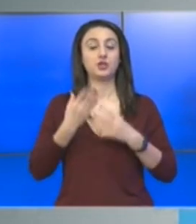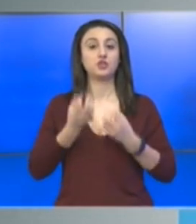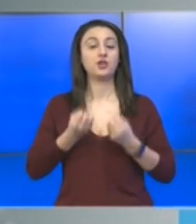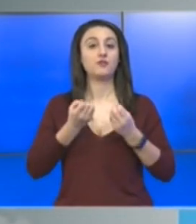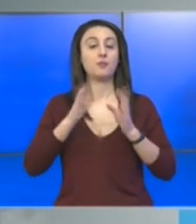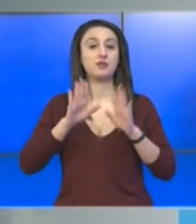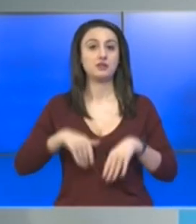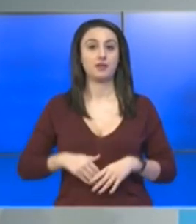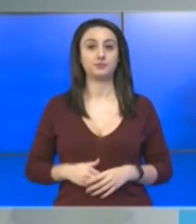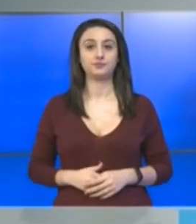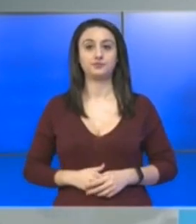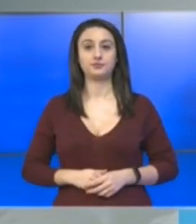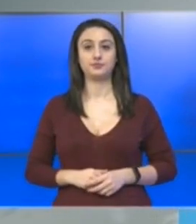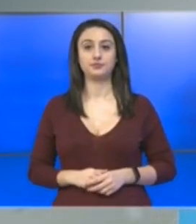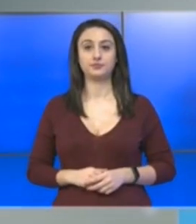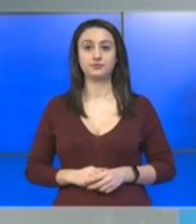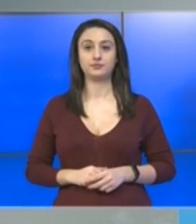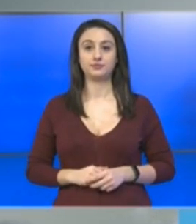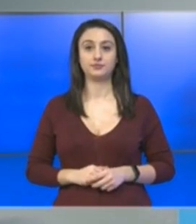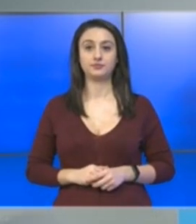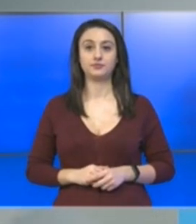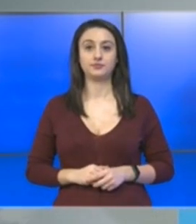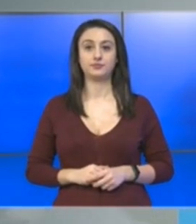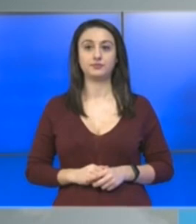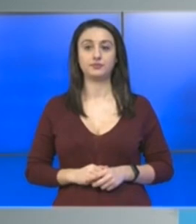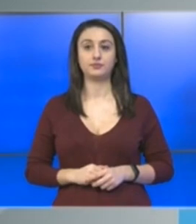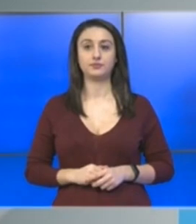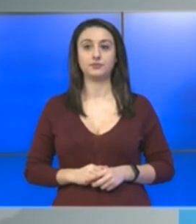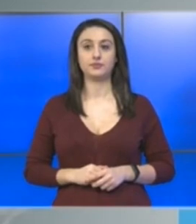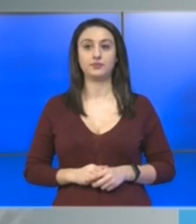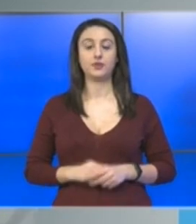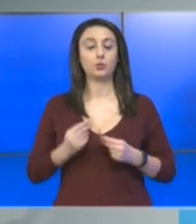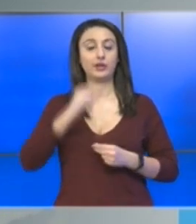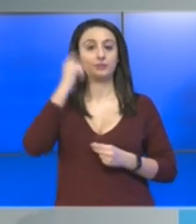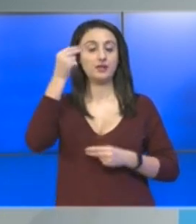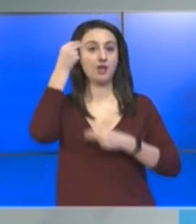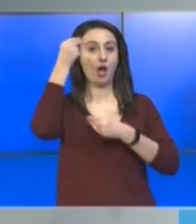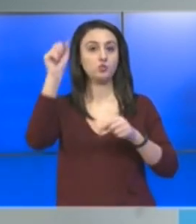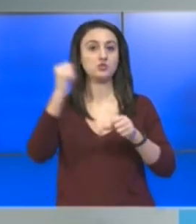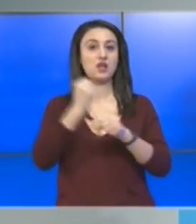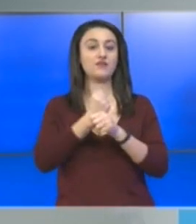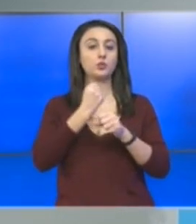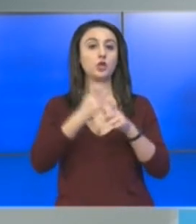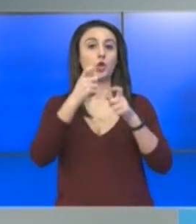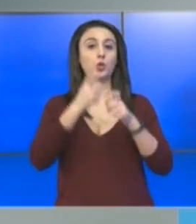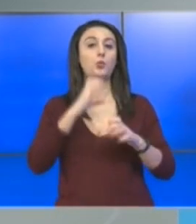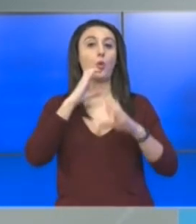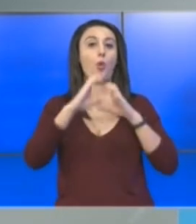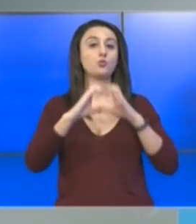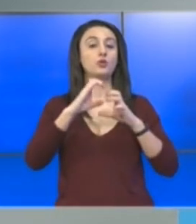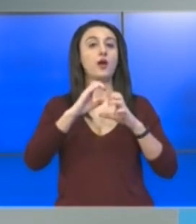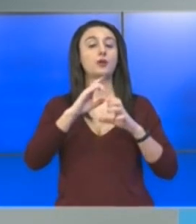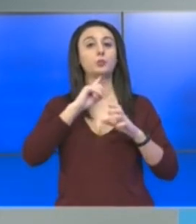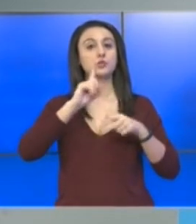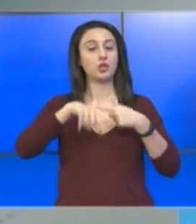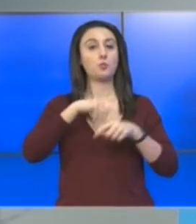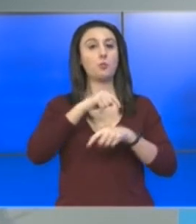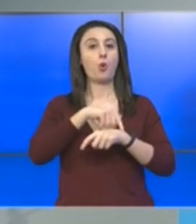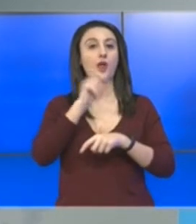Alex? Bună dimineața! Bună dimineața! Anunțul a fost făcut de către grupul de comunicare strategică puțin după miezul nopții,